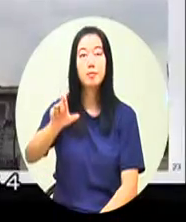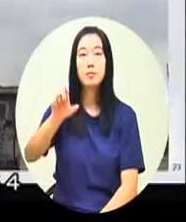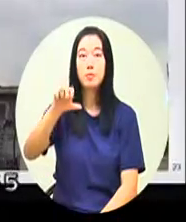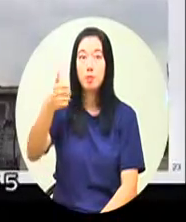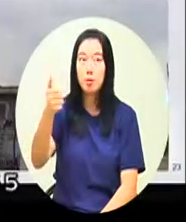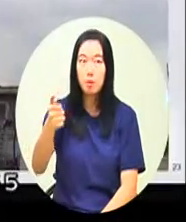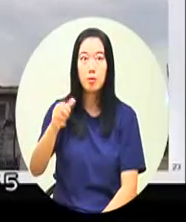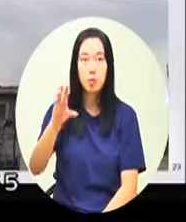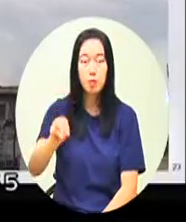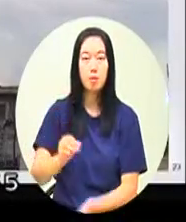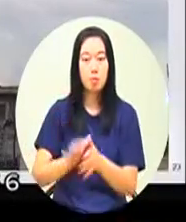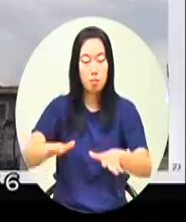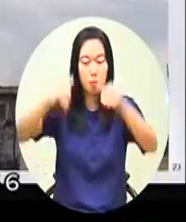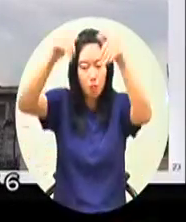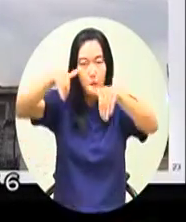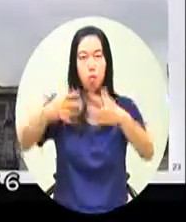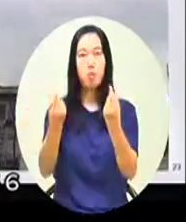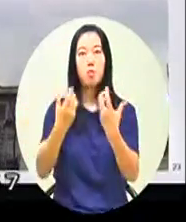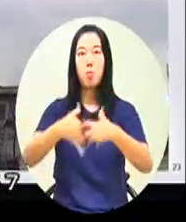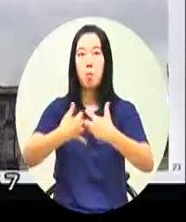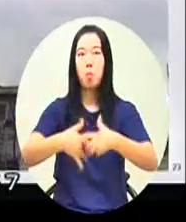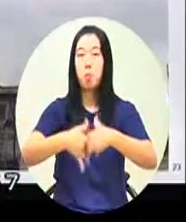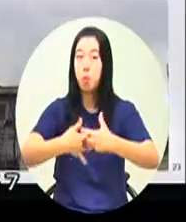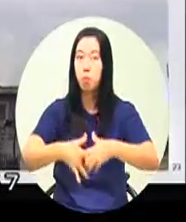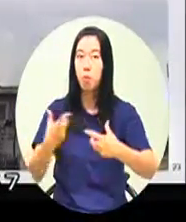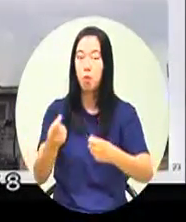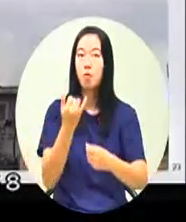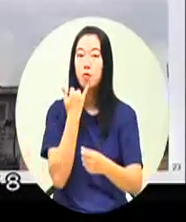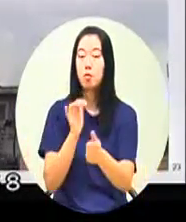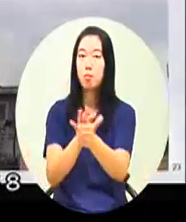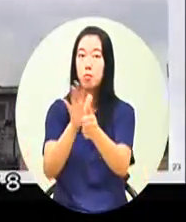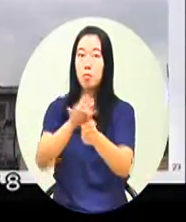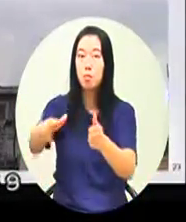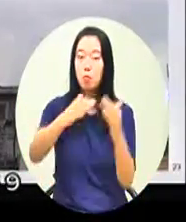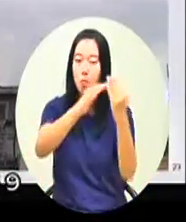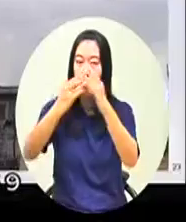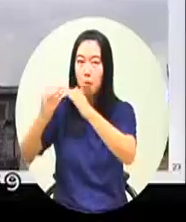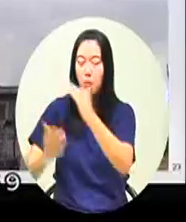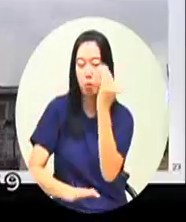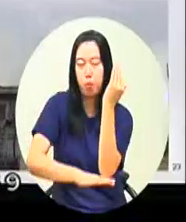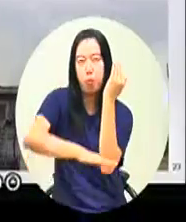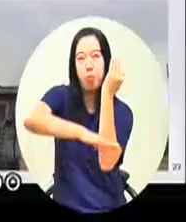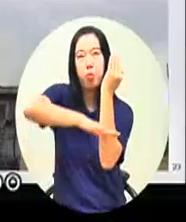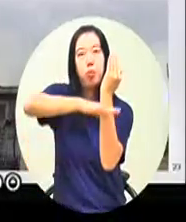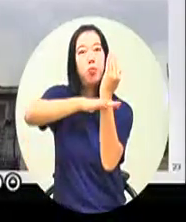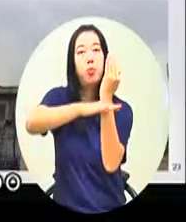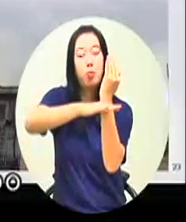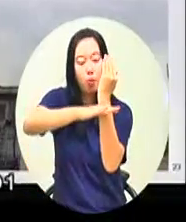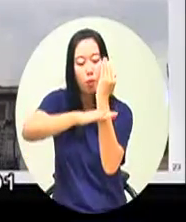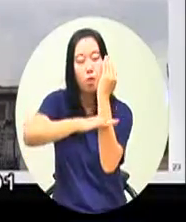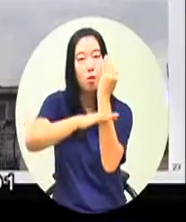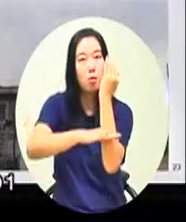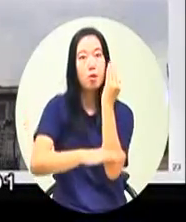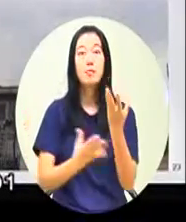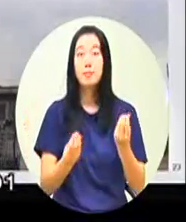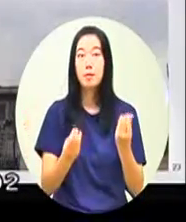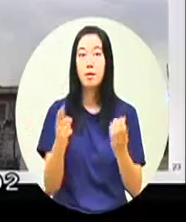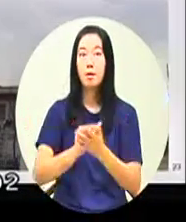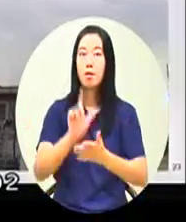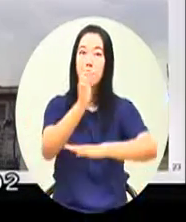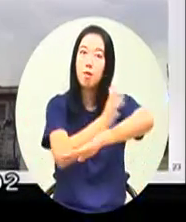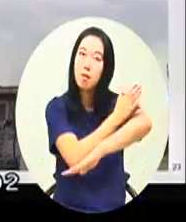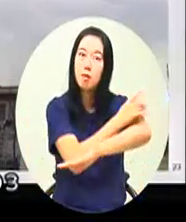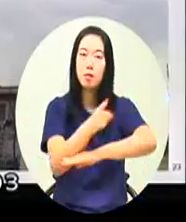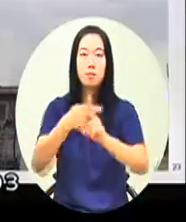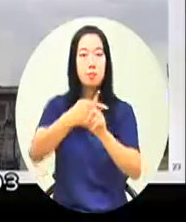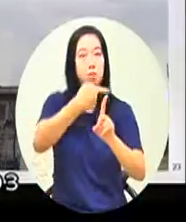雨当中也持续运转，减低了这一个地方水灾的一个灾害程度。那九番埤的一个排水上游改善应急